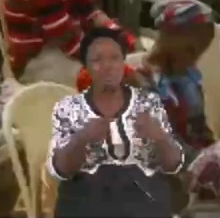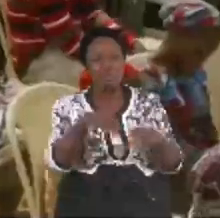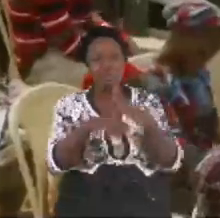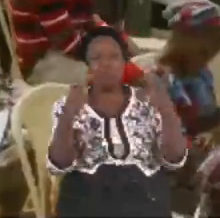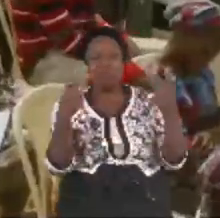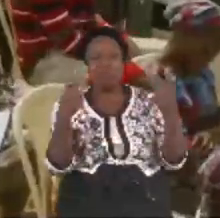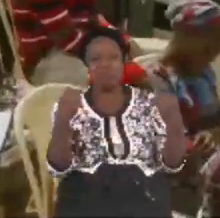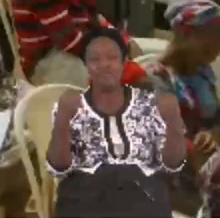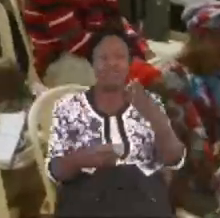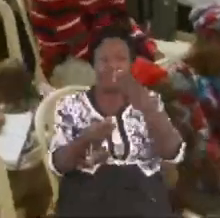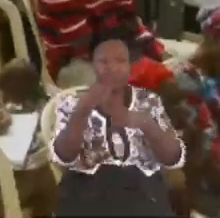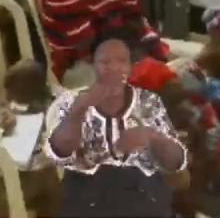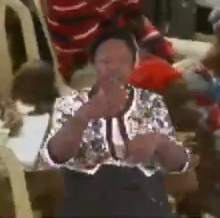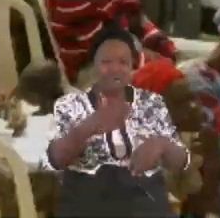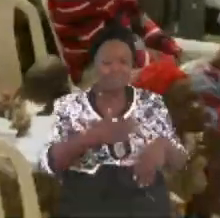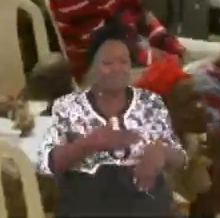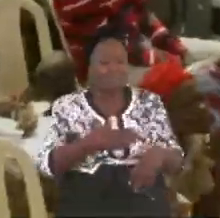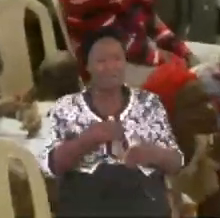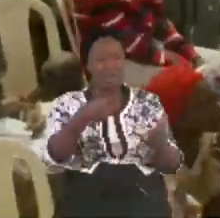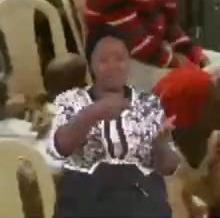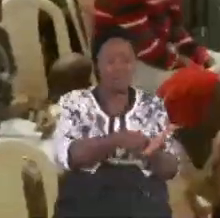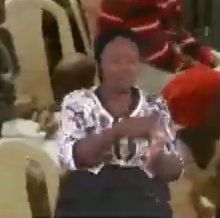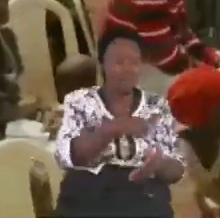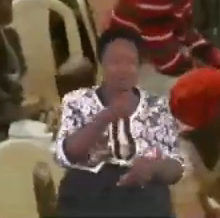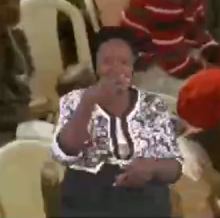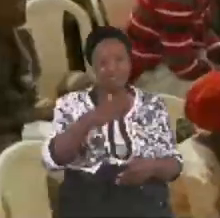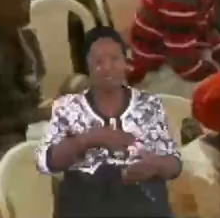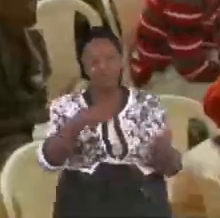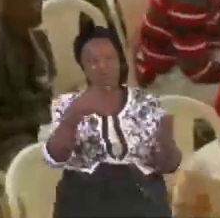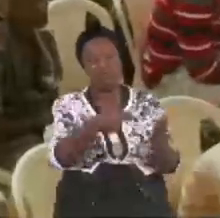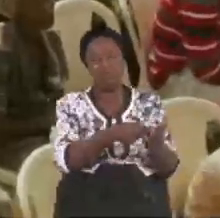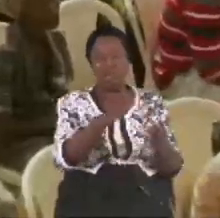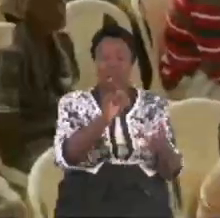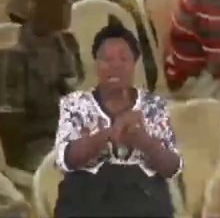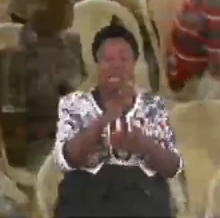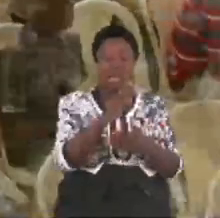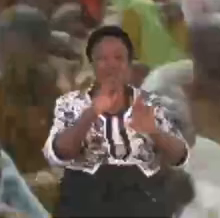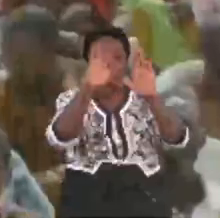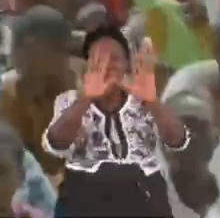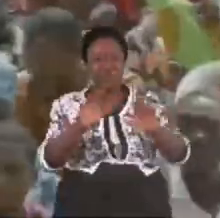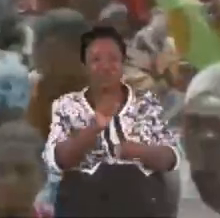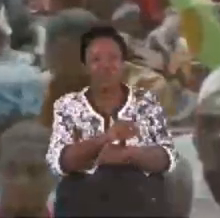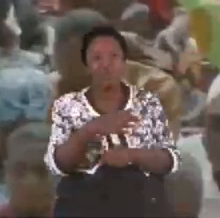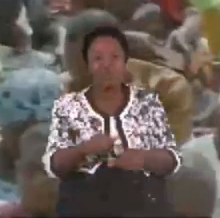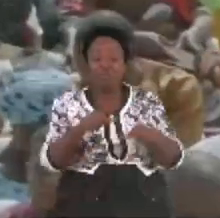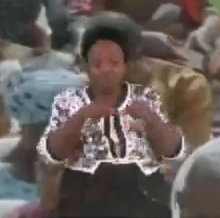mes agneaux, paie mes brebis. Ça, c'est le miracle